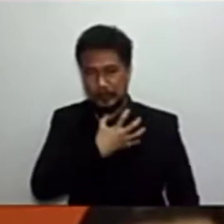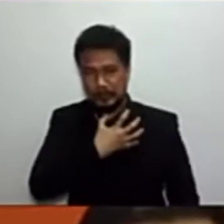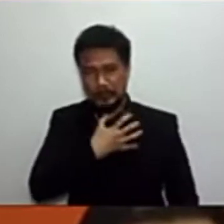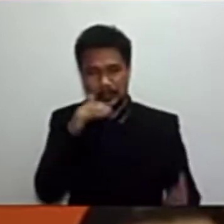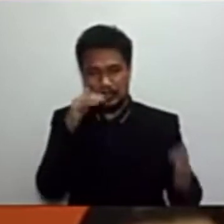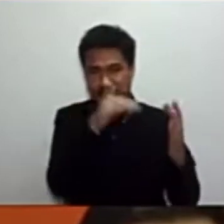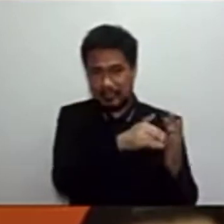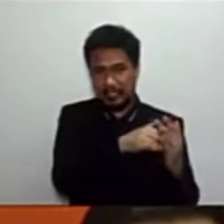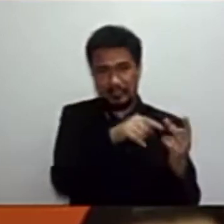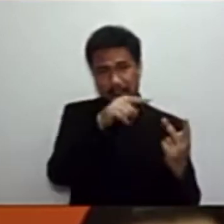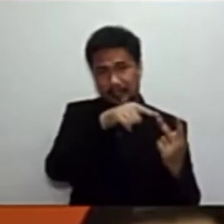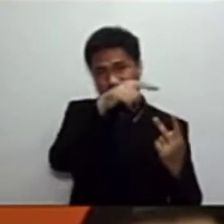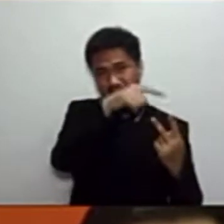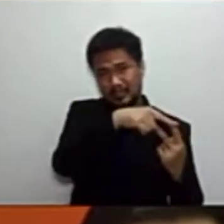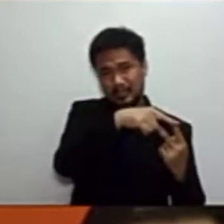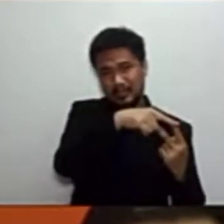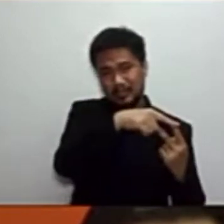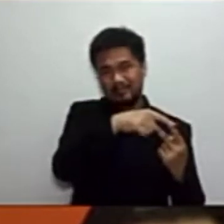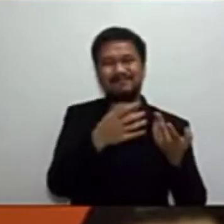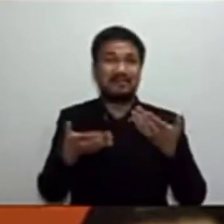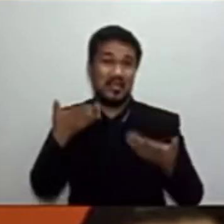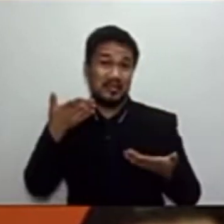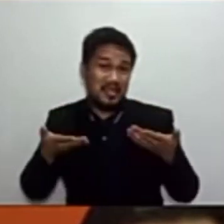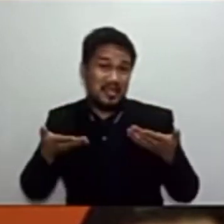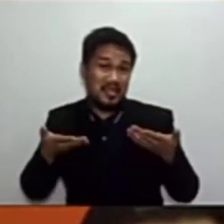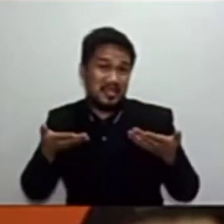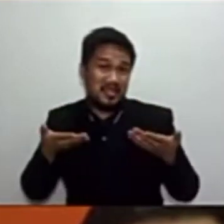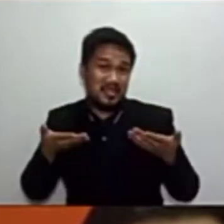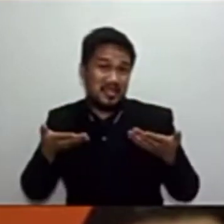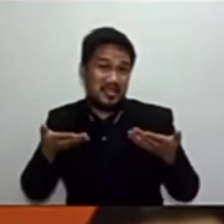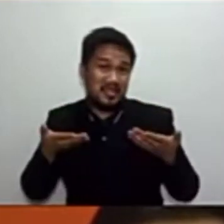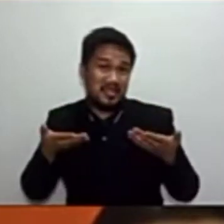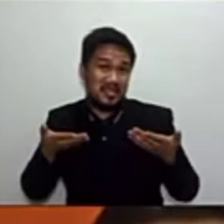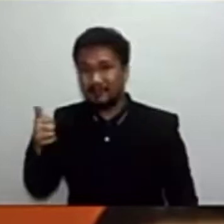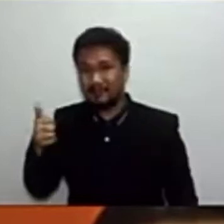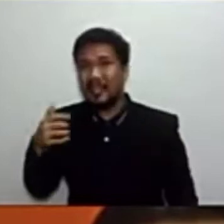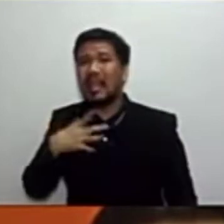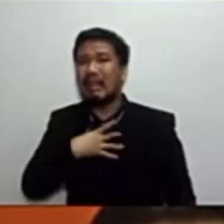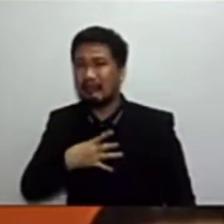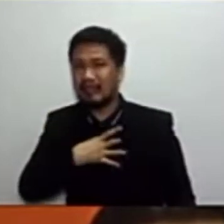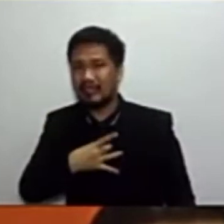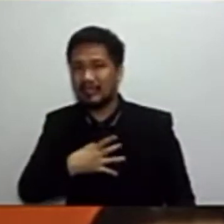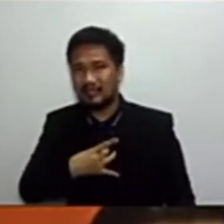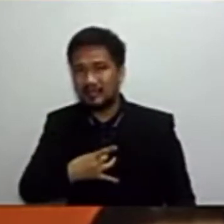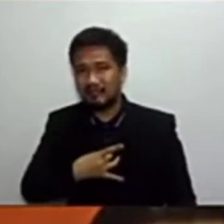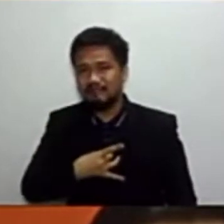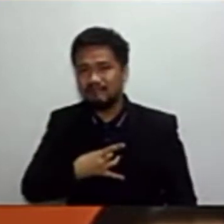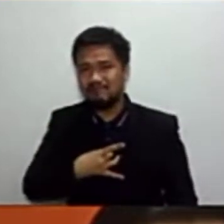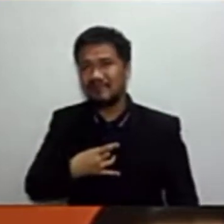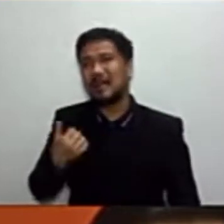Marahil dahil nais din nilang mabigyan ng posisyon.